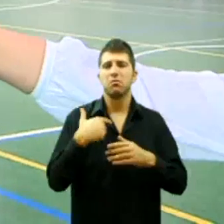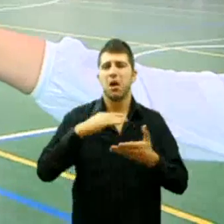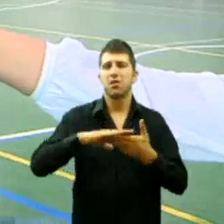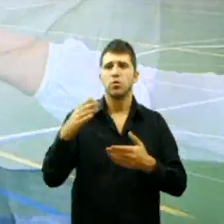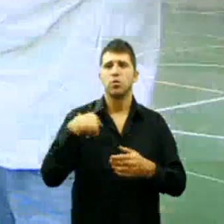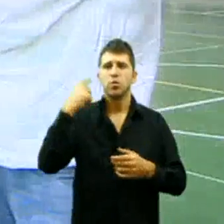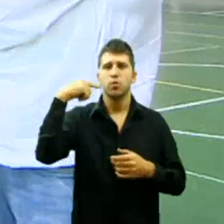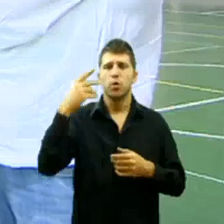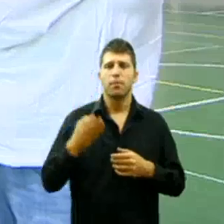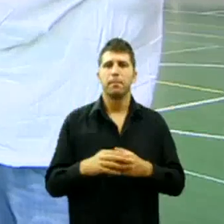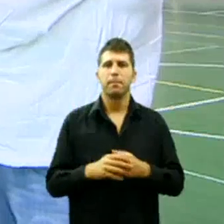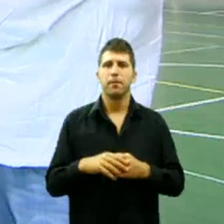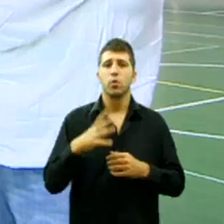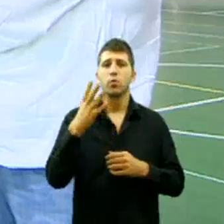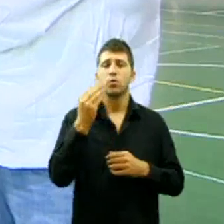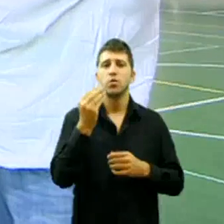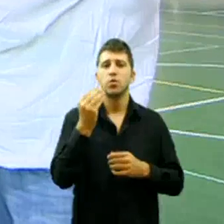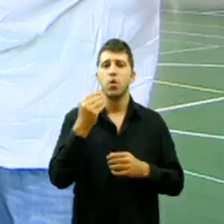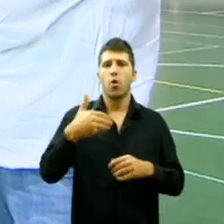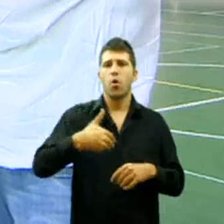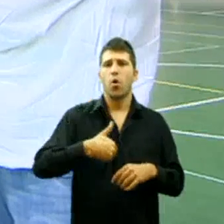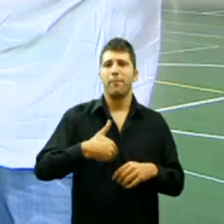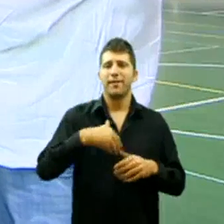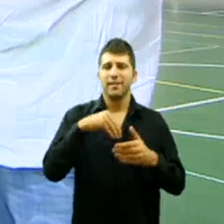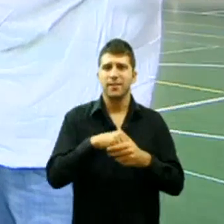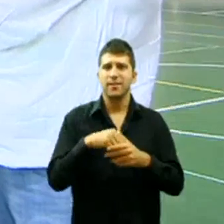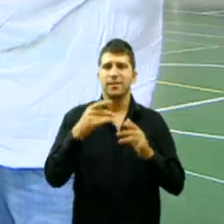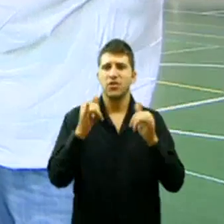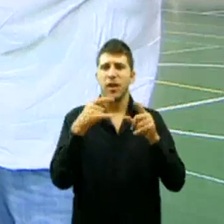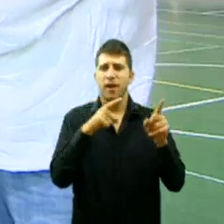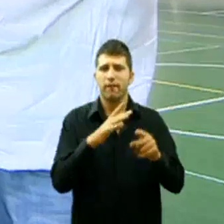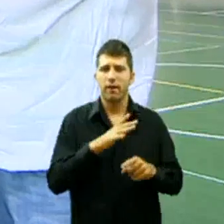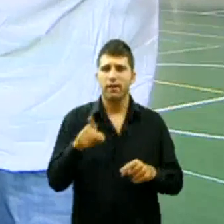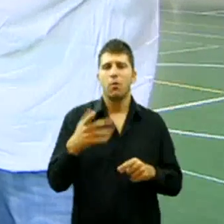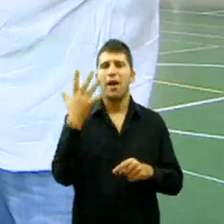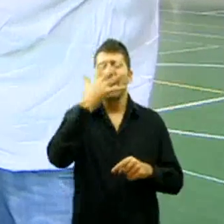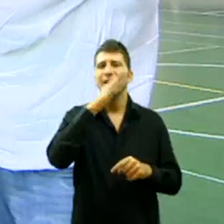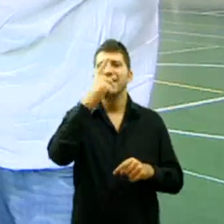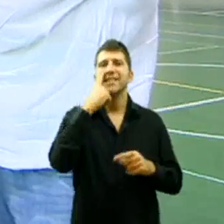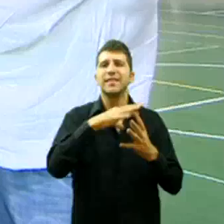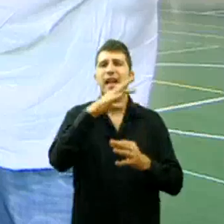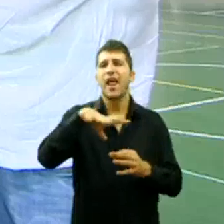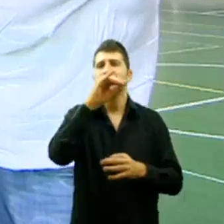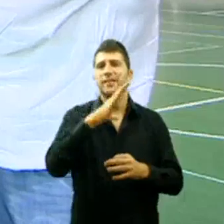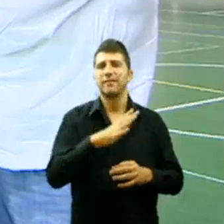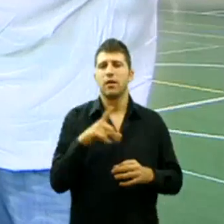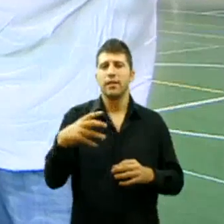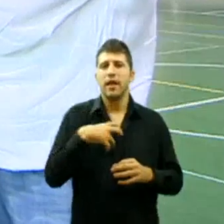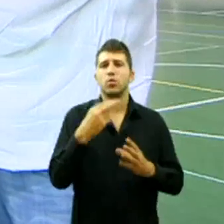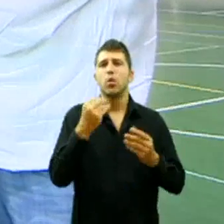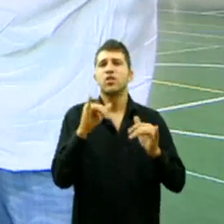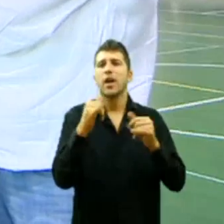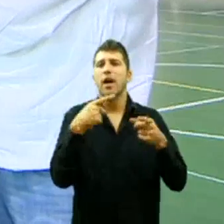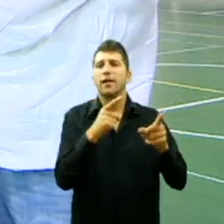düşünüyorum. Ama çok komik, esprili, yani daha doğrusu Karadeniz insan doğasında var herhalde bu. Kendisi çok esprili,